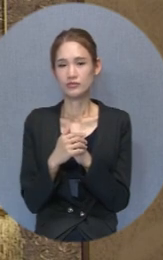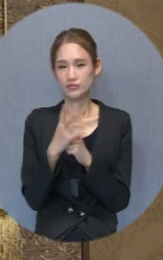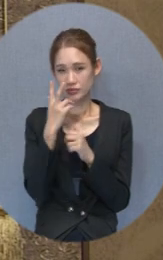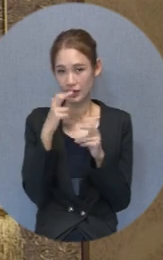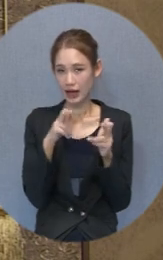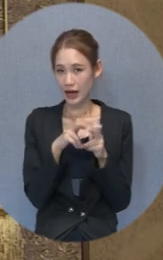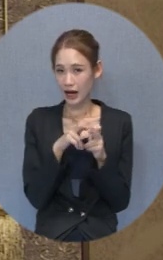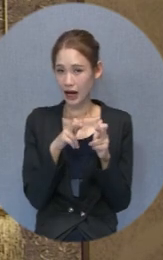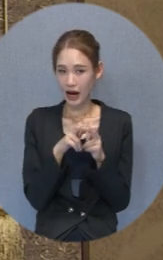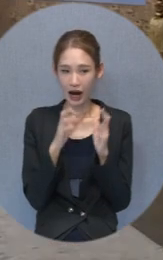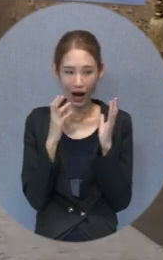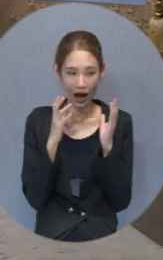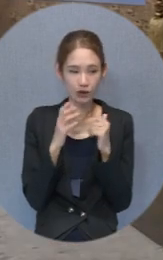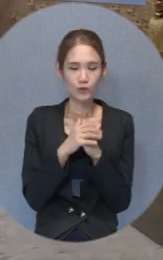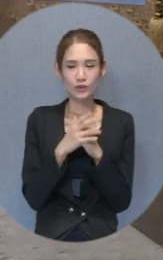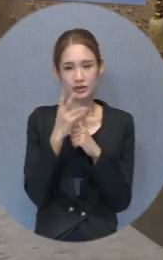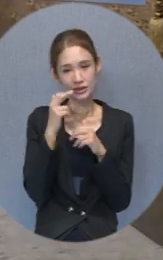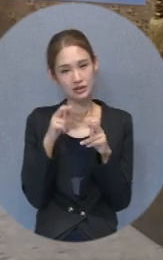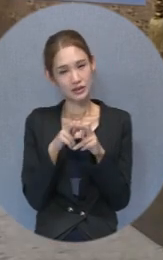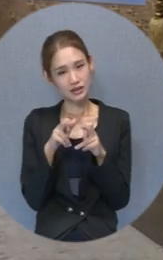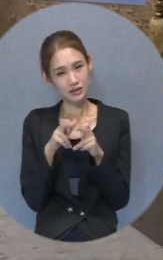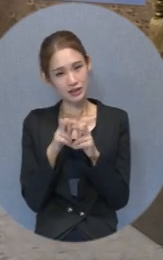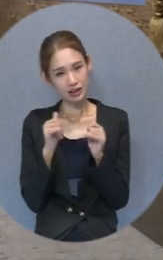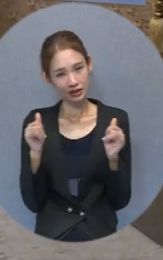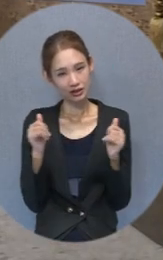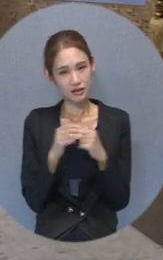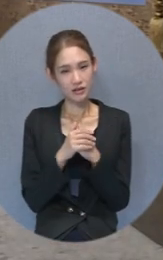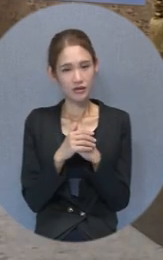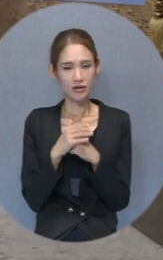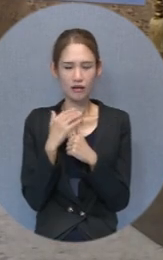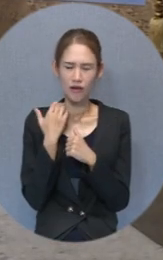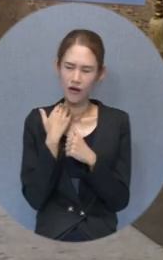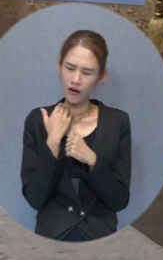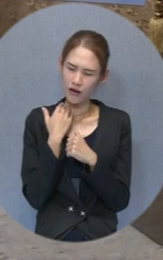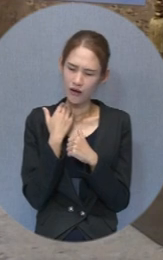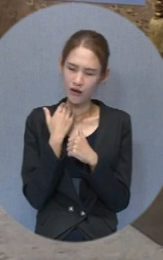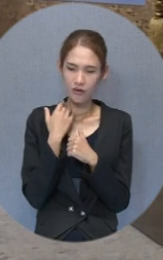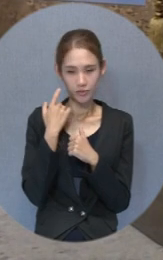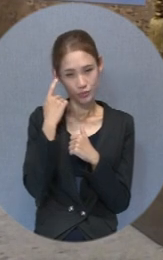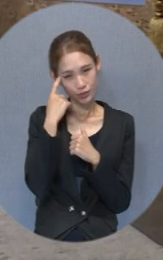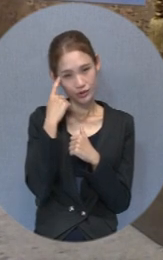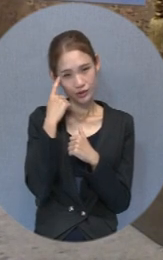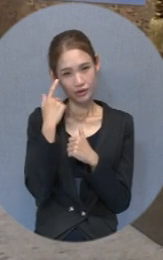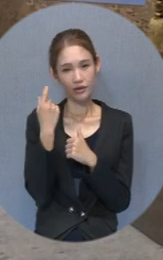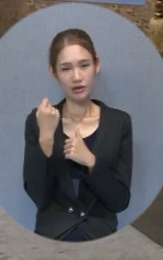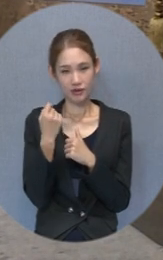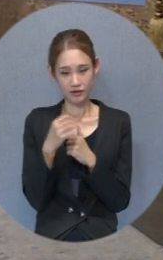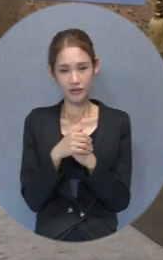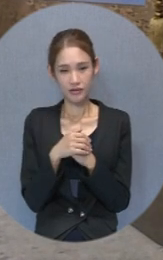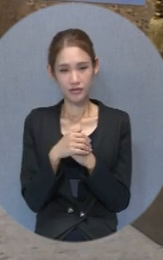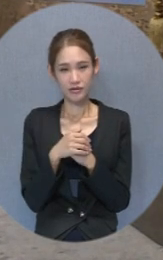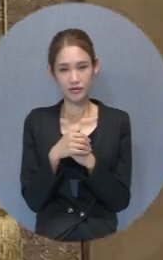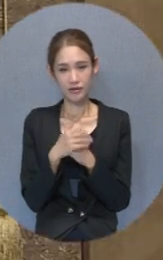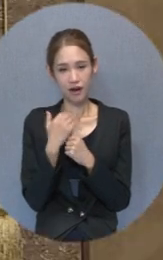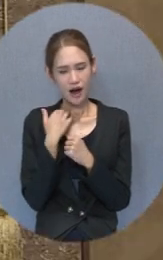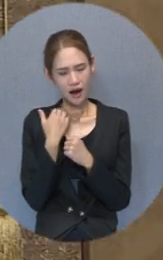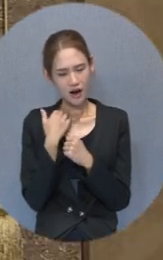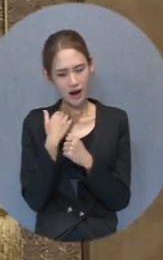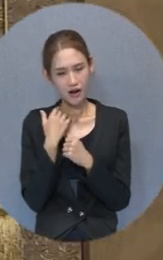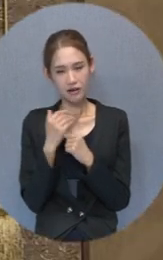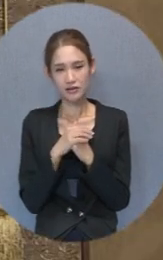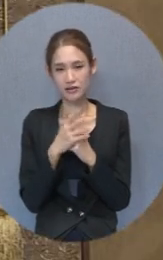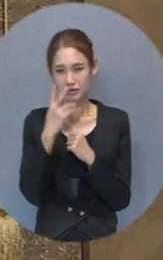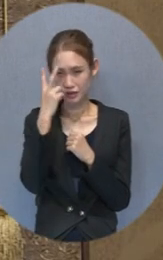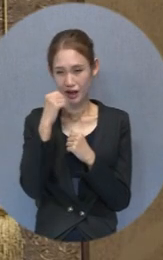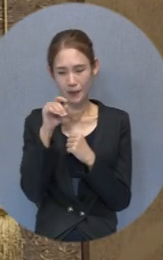시각장애 아동들이나 시각장애인들이 안 보일 거라고 생각하세요. 그런 부분 안 보이는 분은